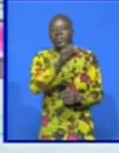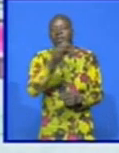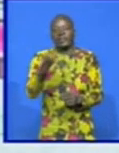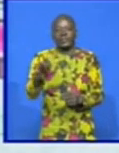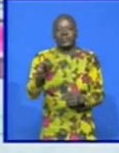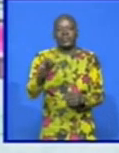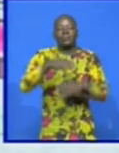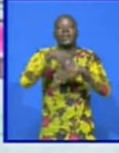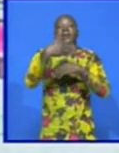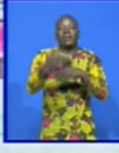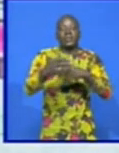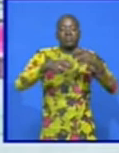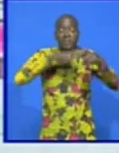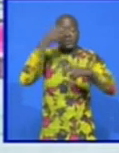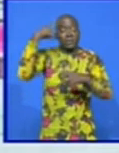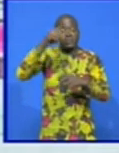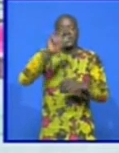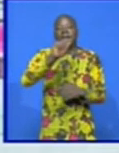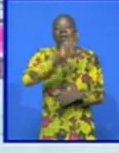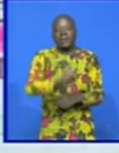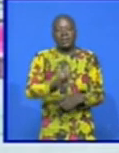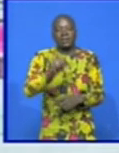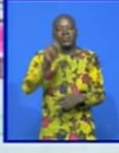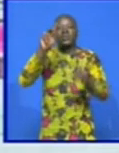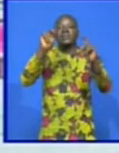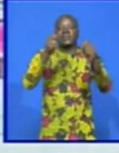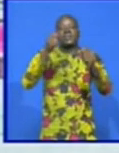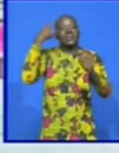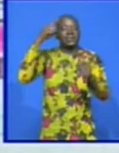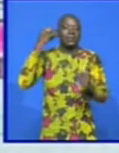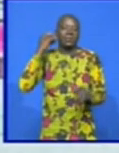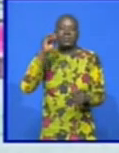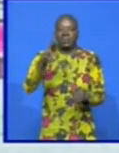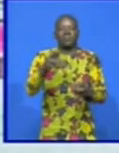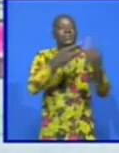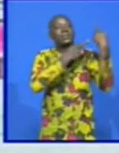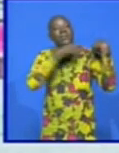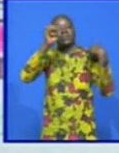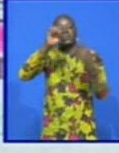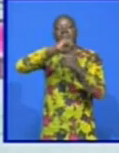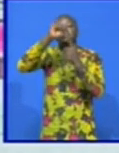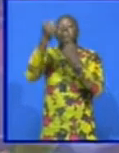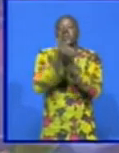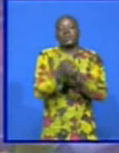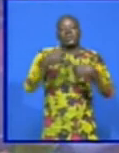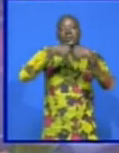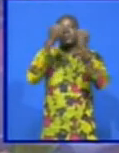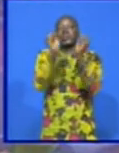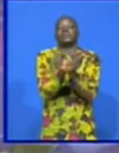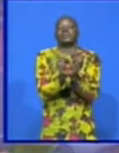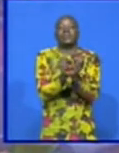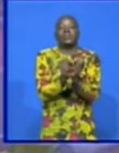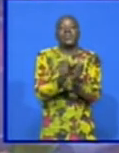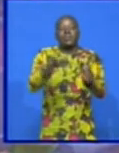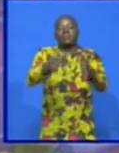suite de l'enquête parlementaire sur la gestion des titres miniers et la responsabilité sociale des sociétés minières. Et l'une des